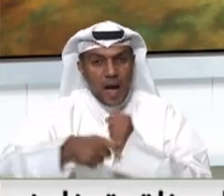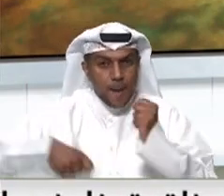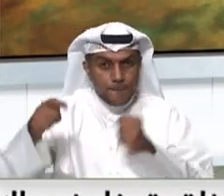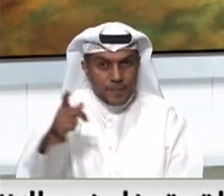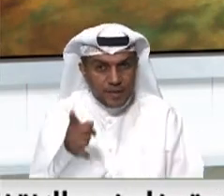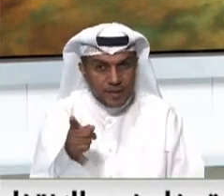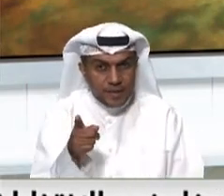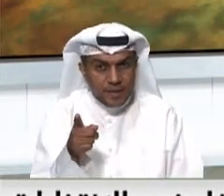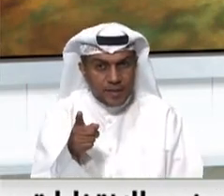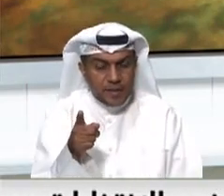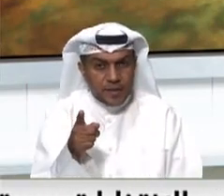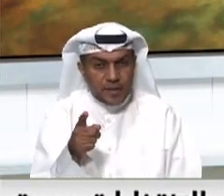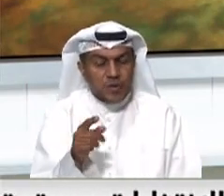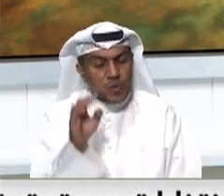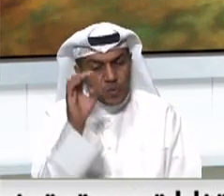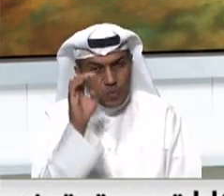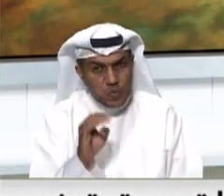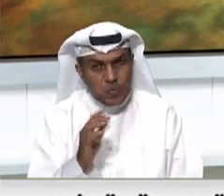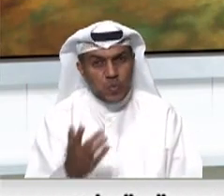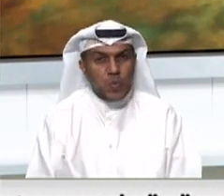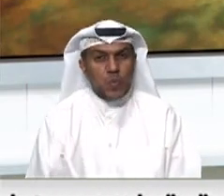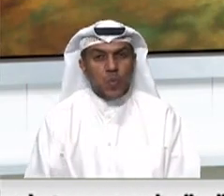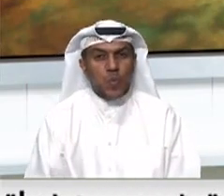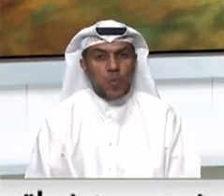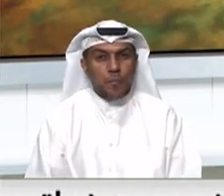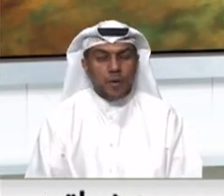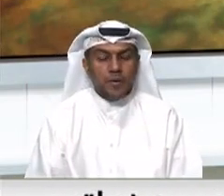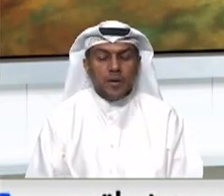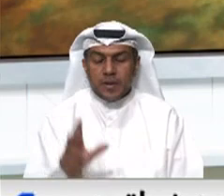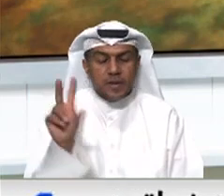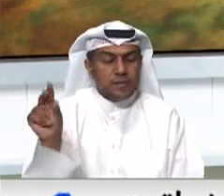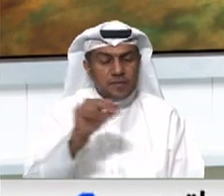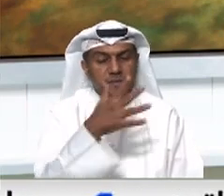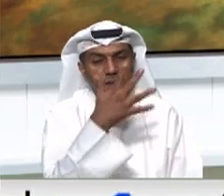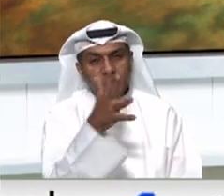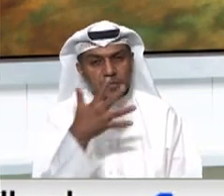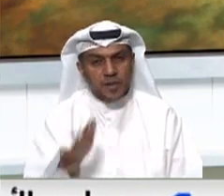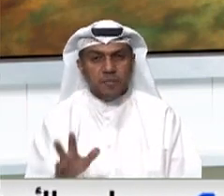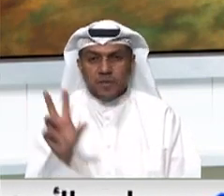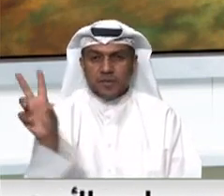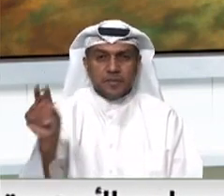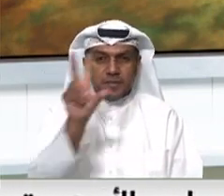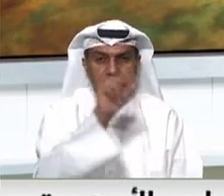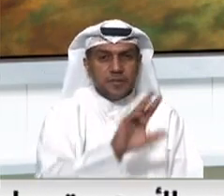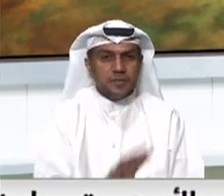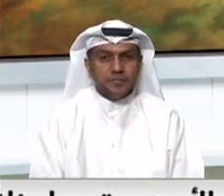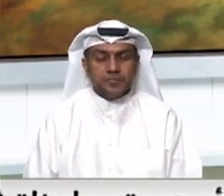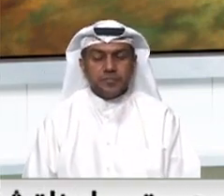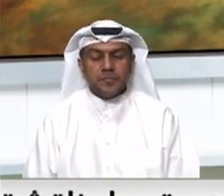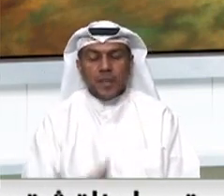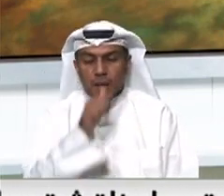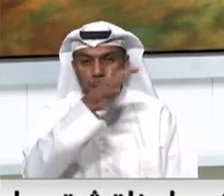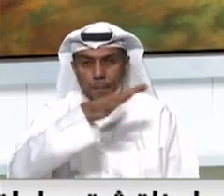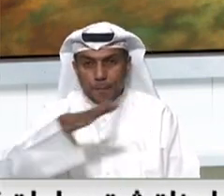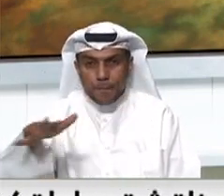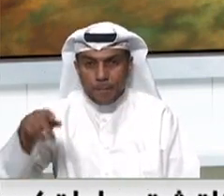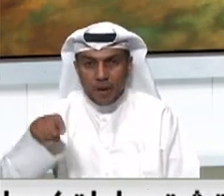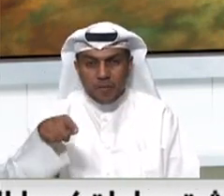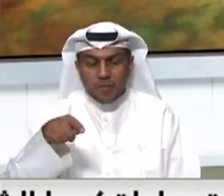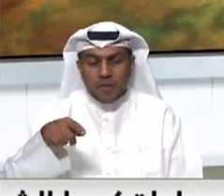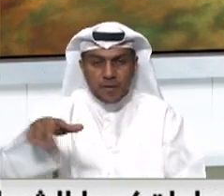درجة مئوية، المناطق الجنوبية في مزارع الوفرة أيضا 50 درجة مئوية متوقعة. المناطق الساحلية بشكل عام والجزر